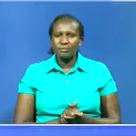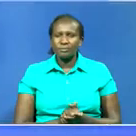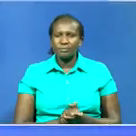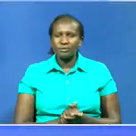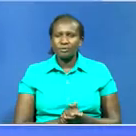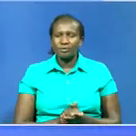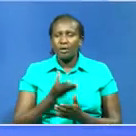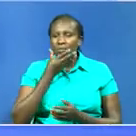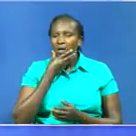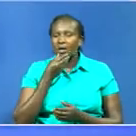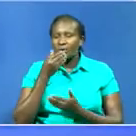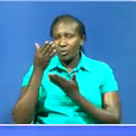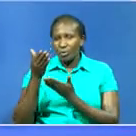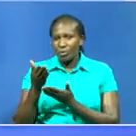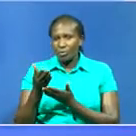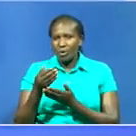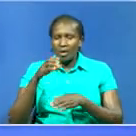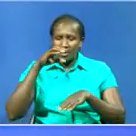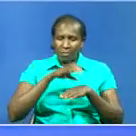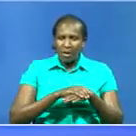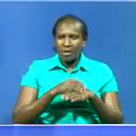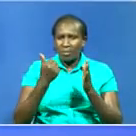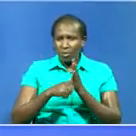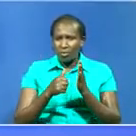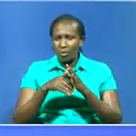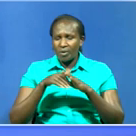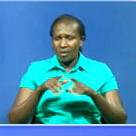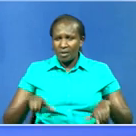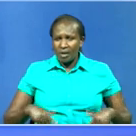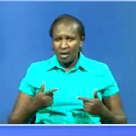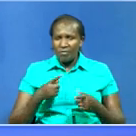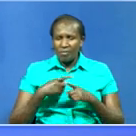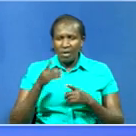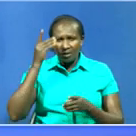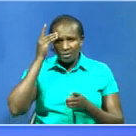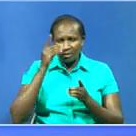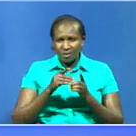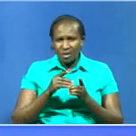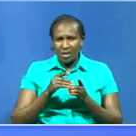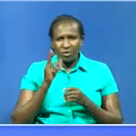Bwana Kanyiri ingawa alipatana na msiba maishani, aliamua hata kata tamaa.